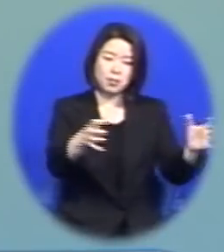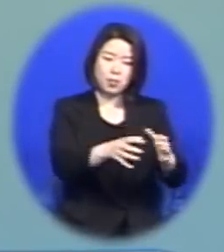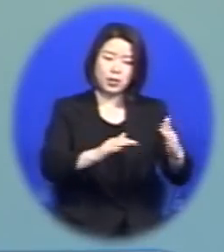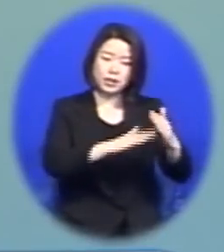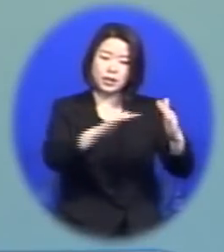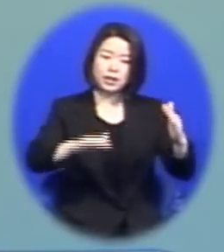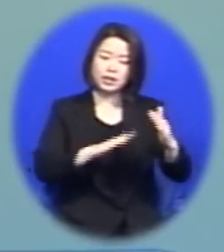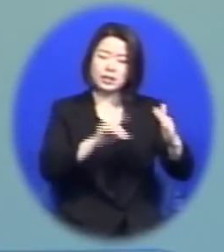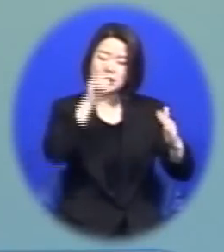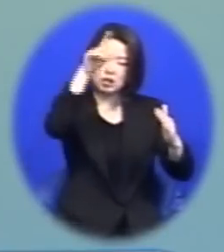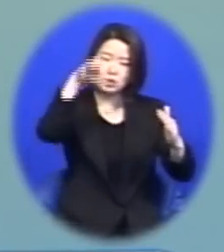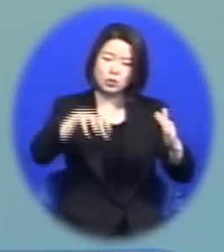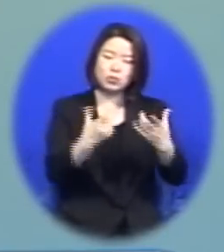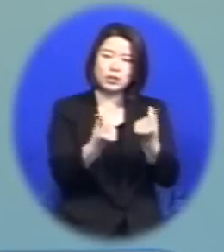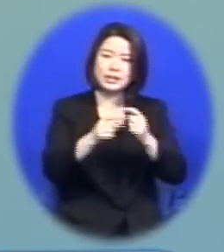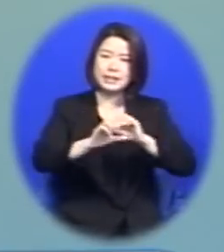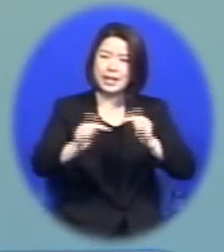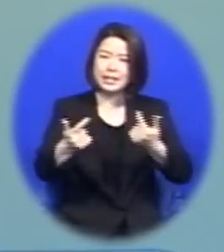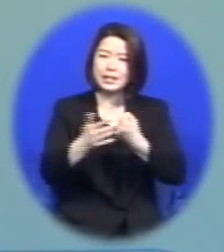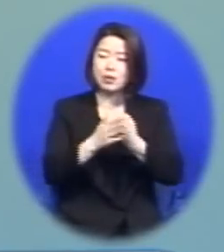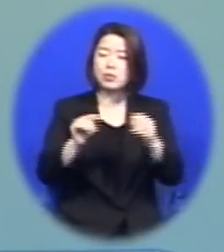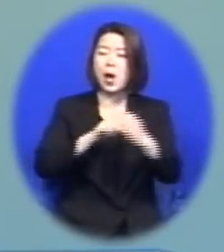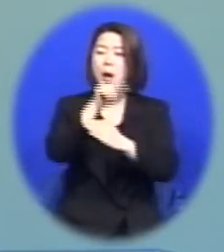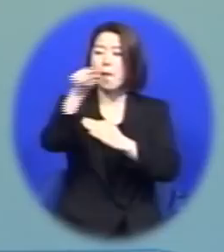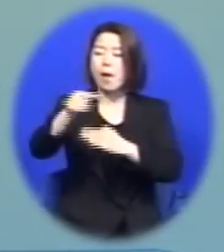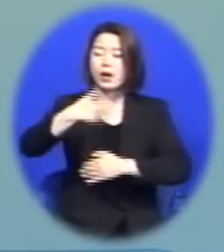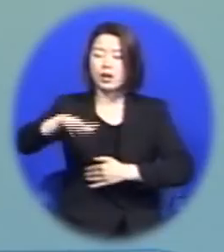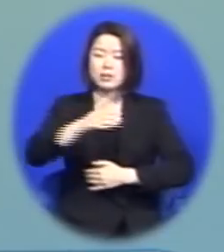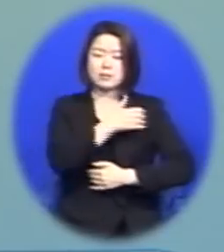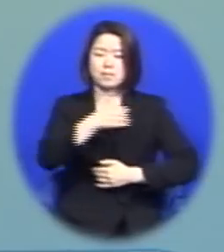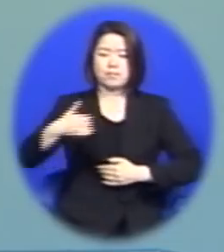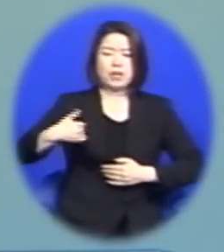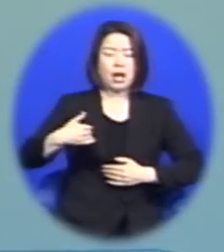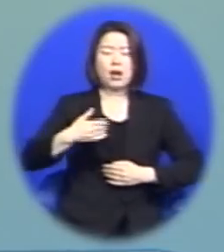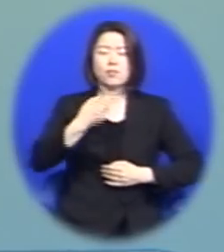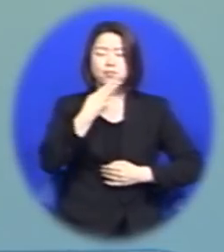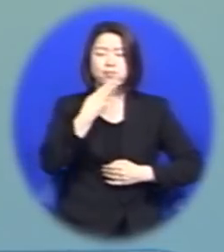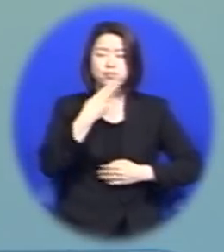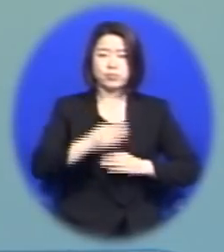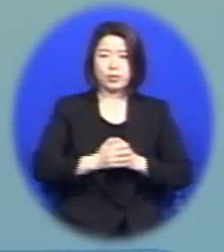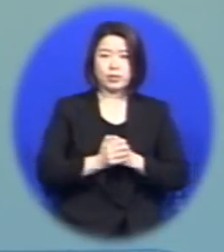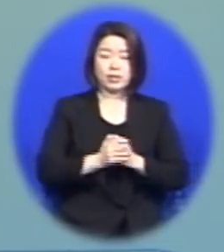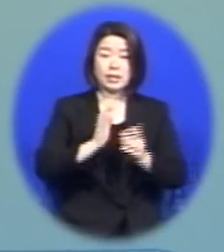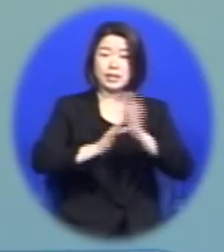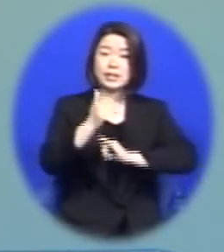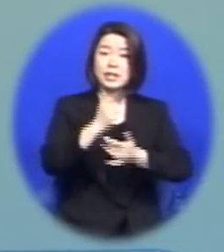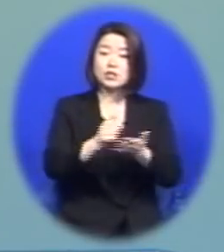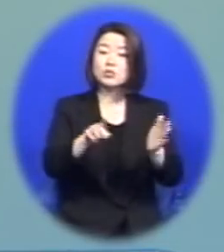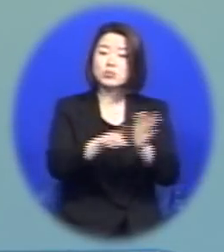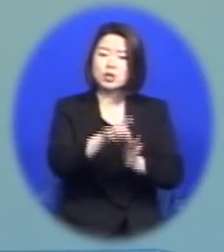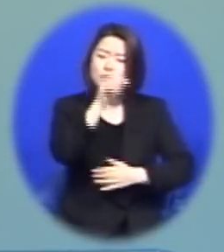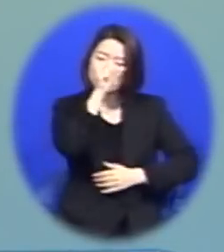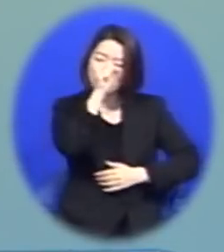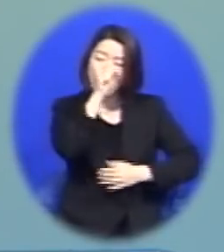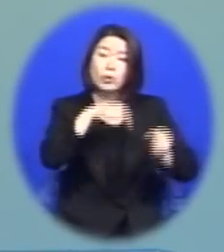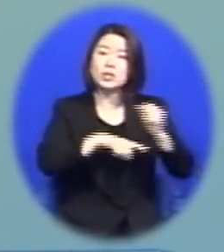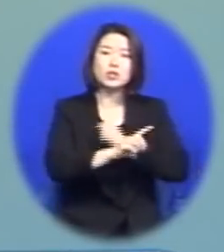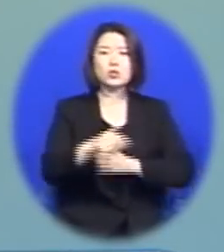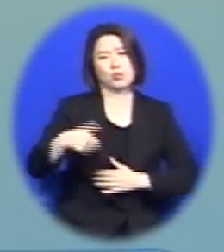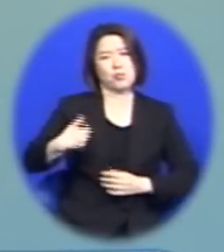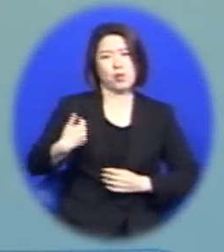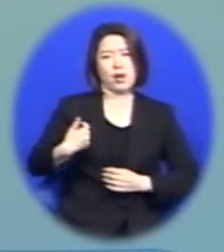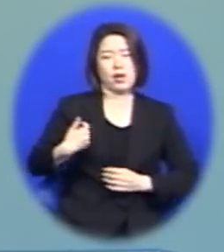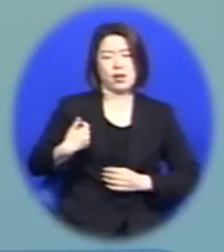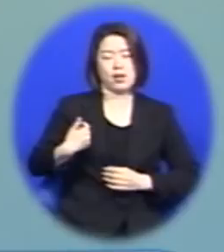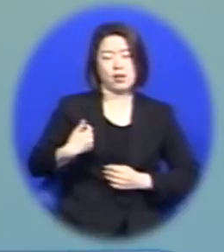자신감이 완전 을 잃어버리는 것입니다 예수 믿으면 좋은 이유를 모르는 것입니다 한번은 청년